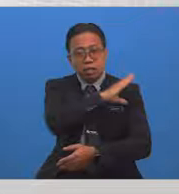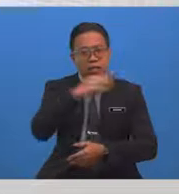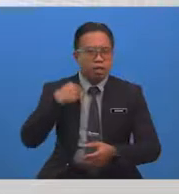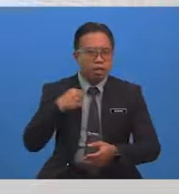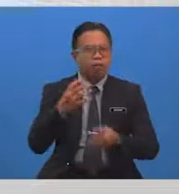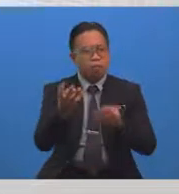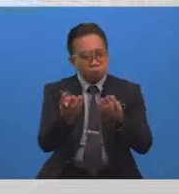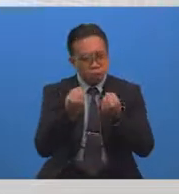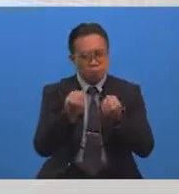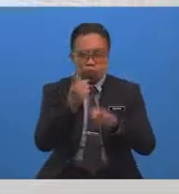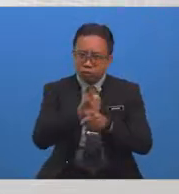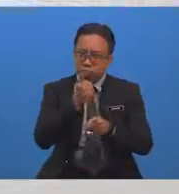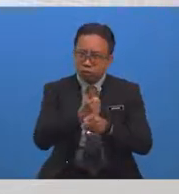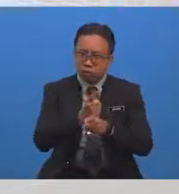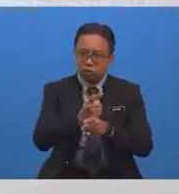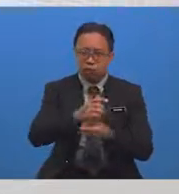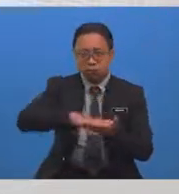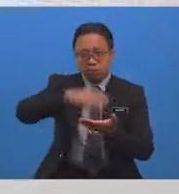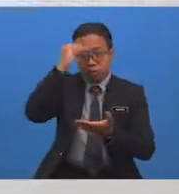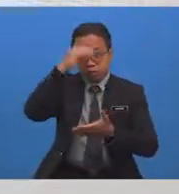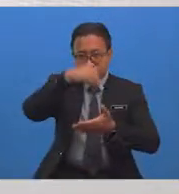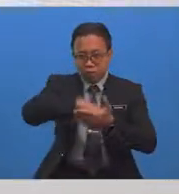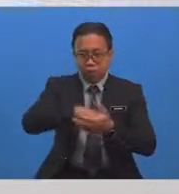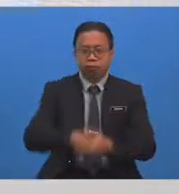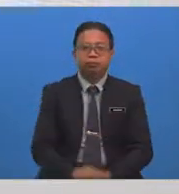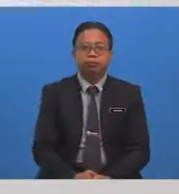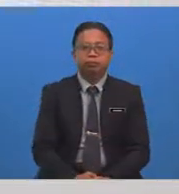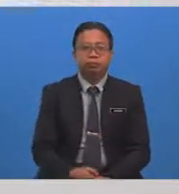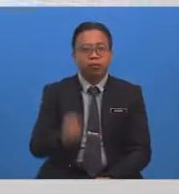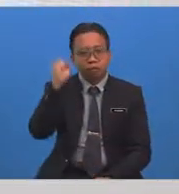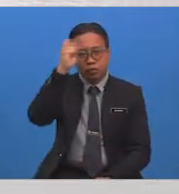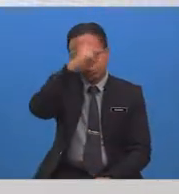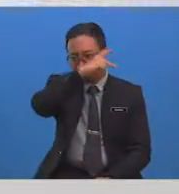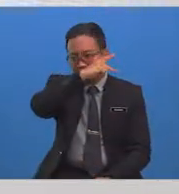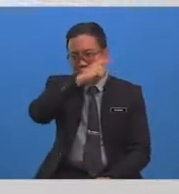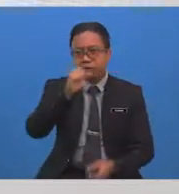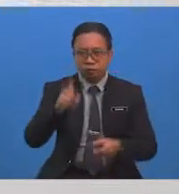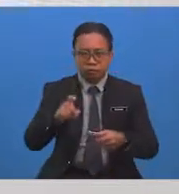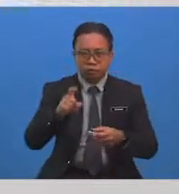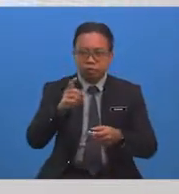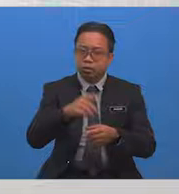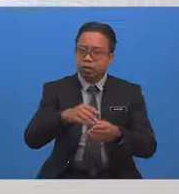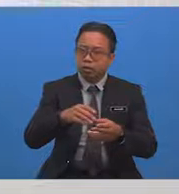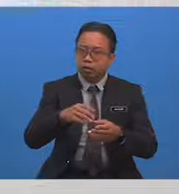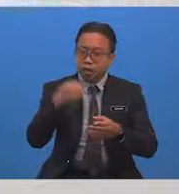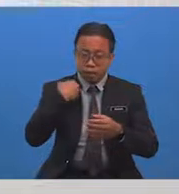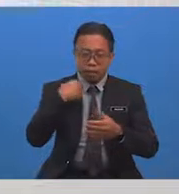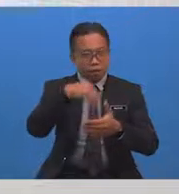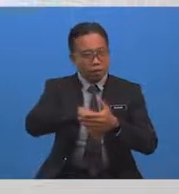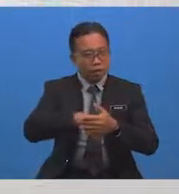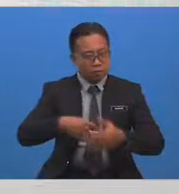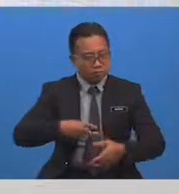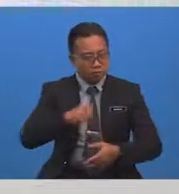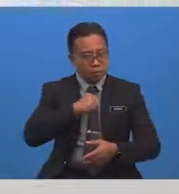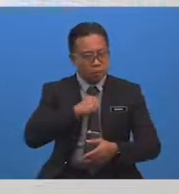kecemerlangan dalam pembelajaran sifat ini perlu dipupuk dari kecil lagi dalam diri kita